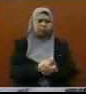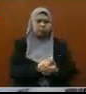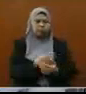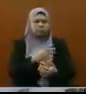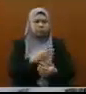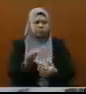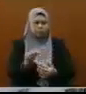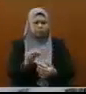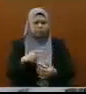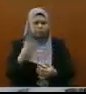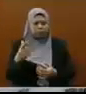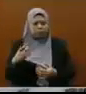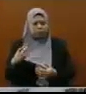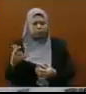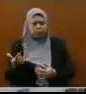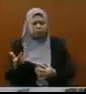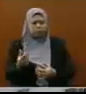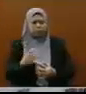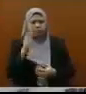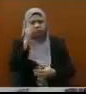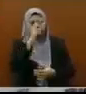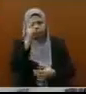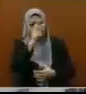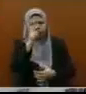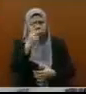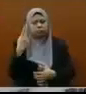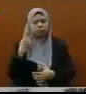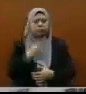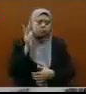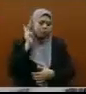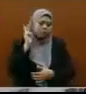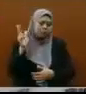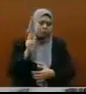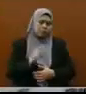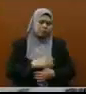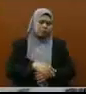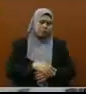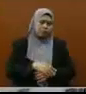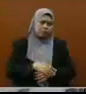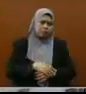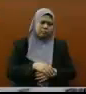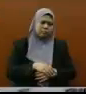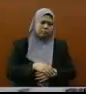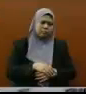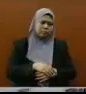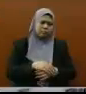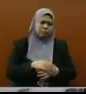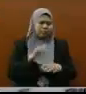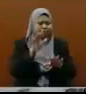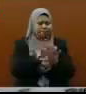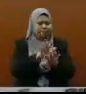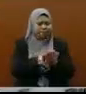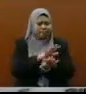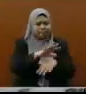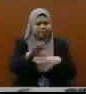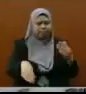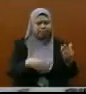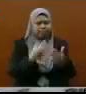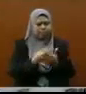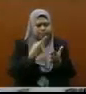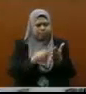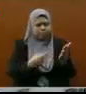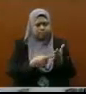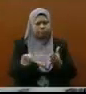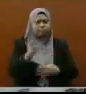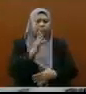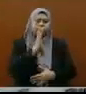daripada kerajaan dan juga backbenchers. Kita mendengar kebanyakan dan juga hampir kesemua perbahasan yang disampaikan